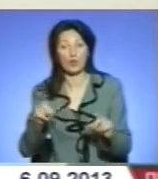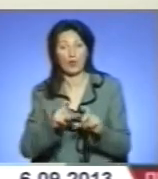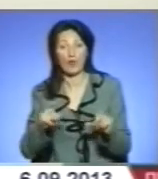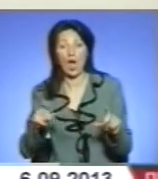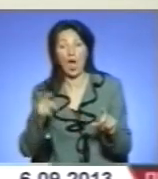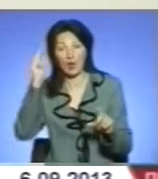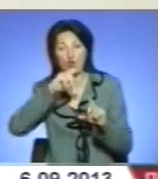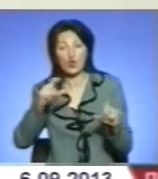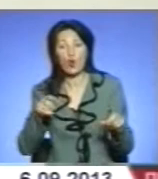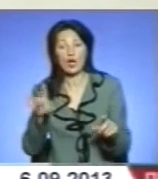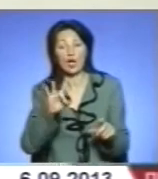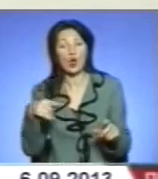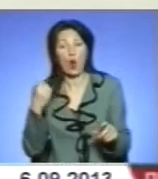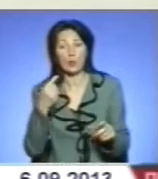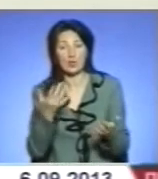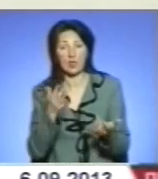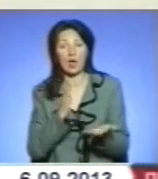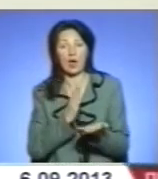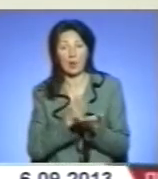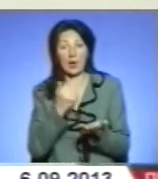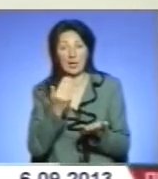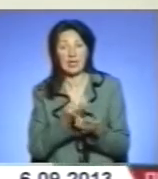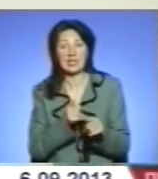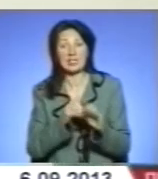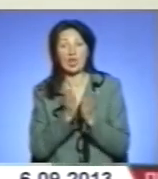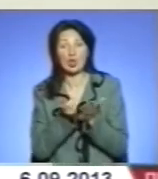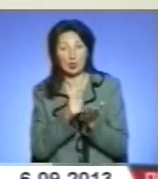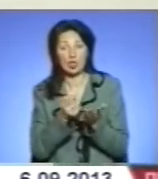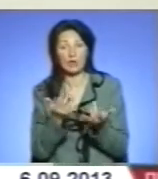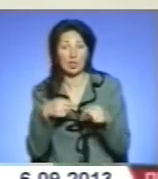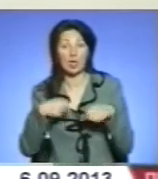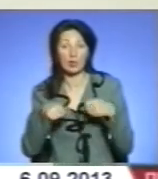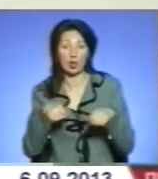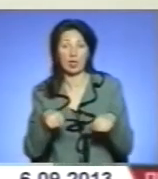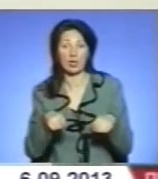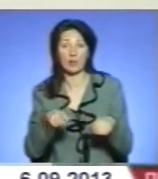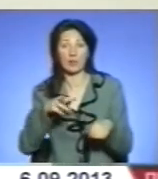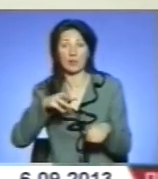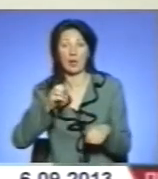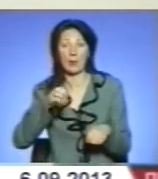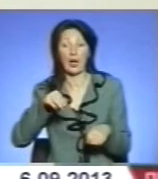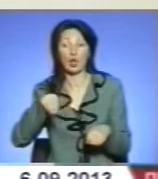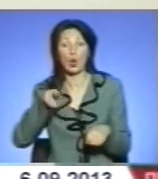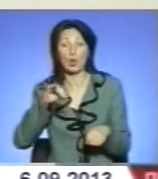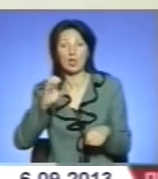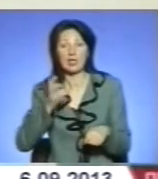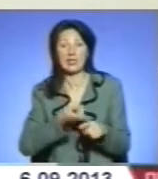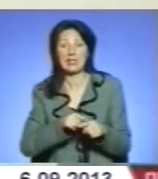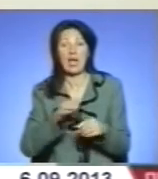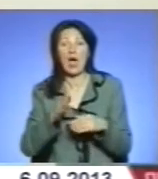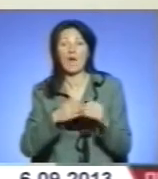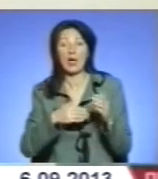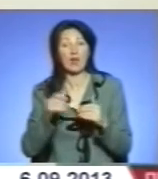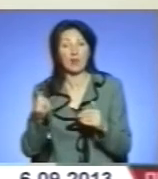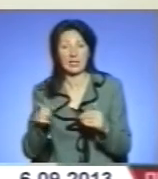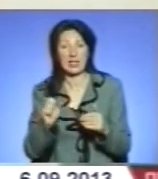області, стільки. Ось ви маєте оцих зошитів, стільки і там продати. Методист – це фахівець,